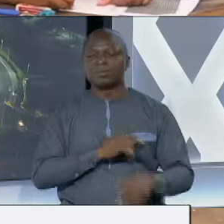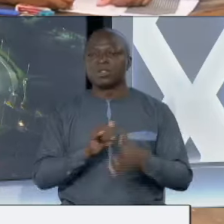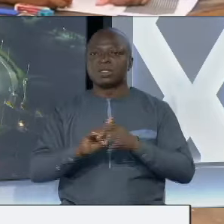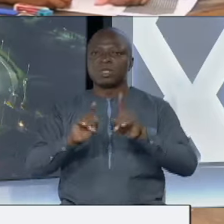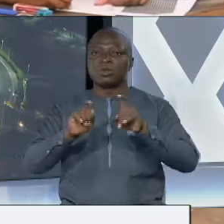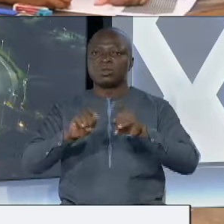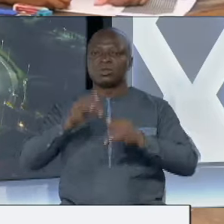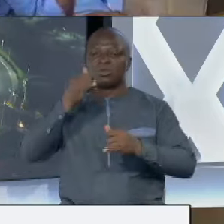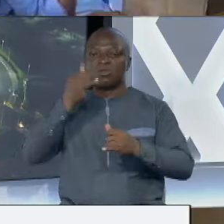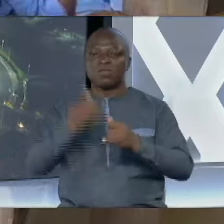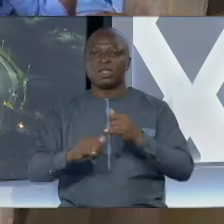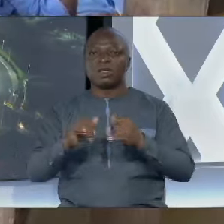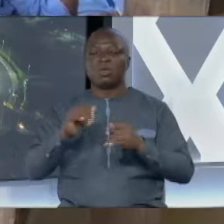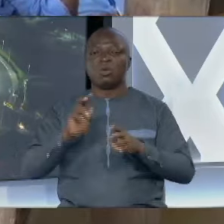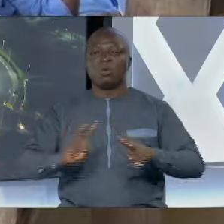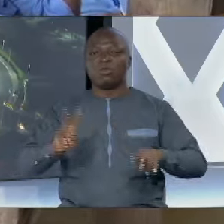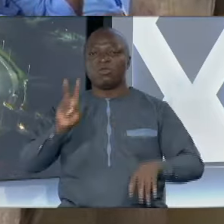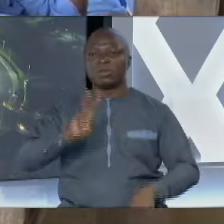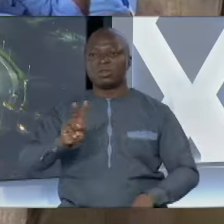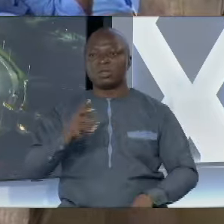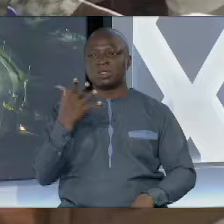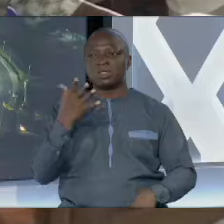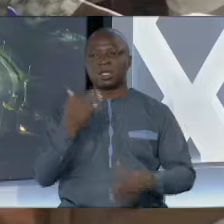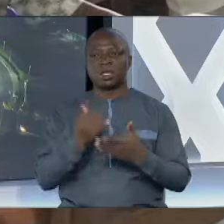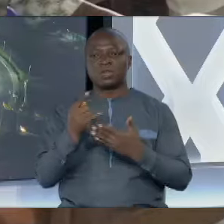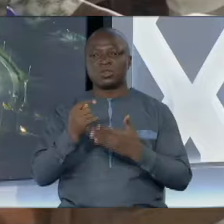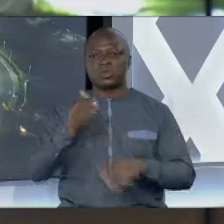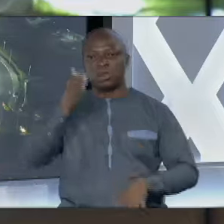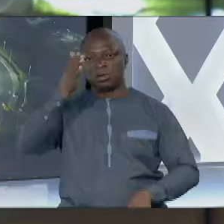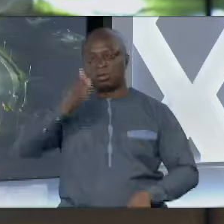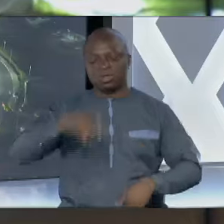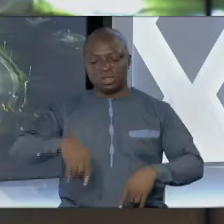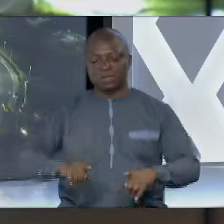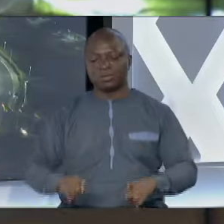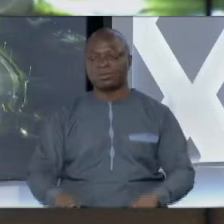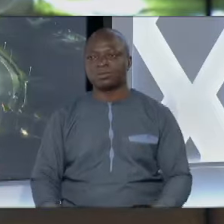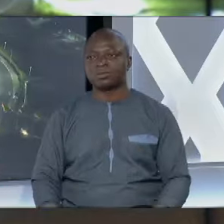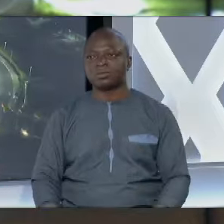composition prend fin le vendredi 5 juillet prochain.